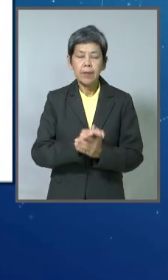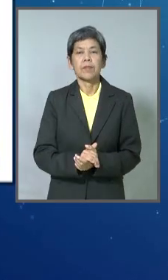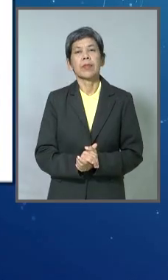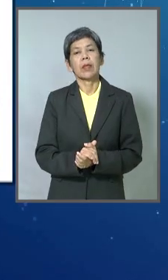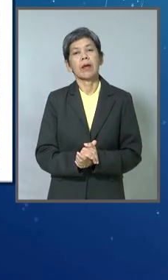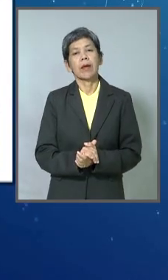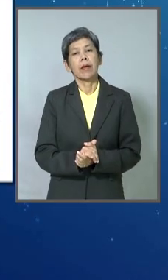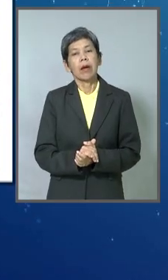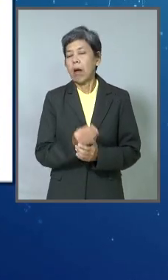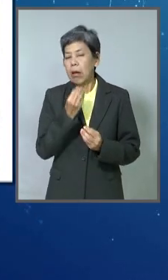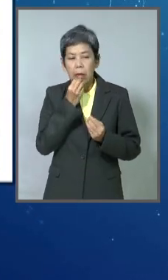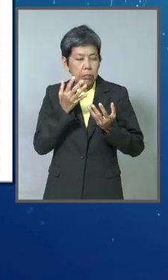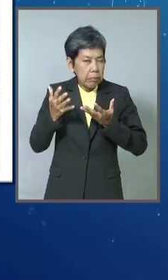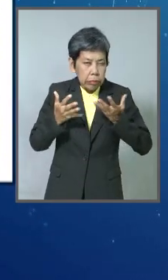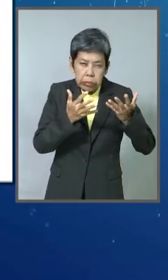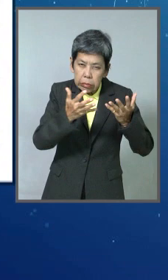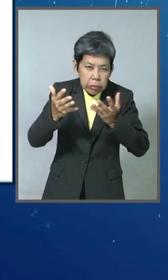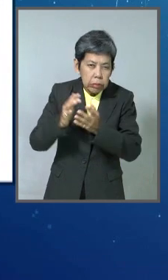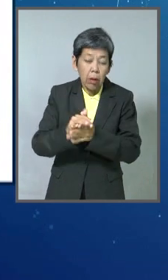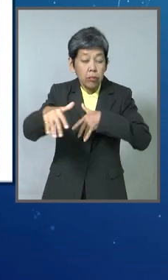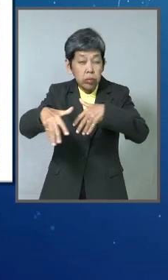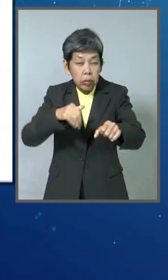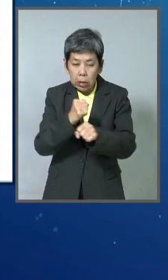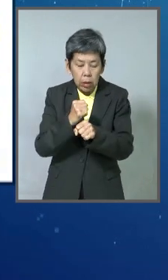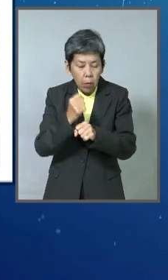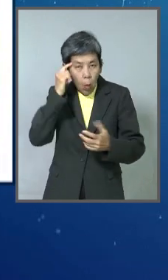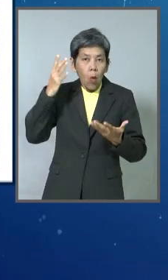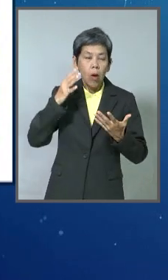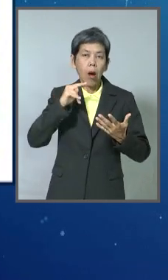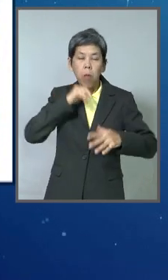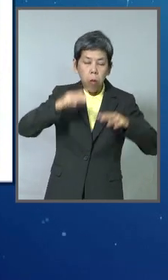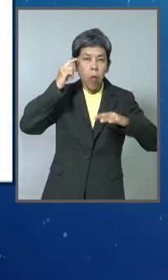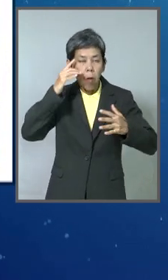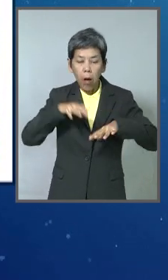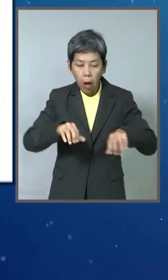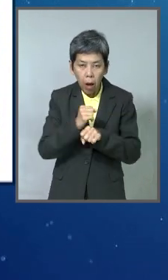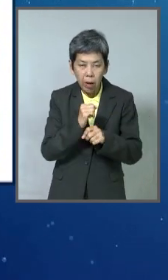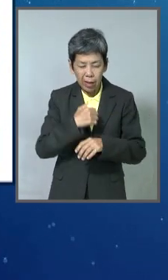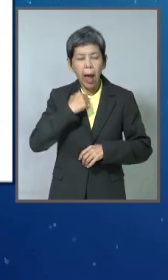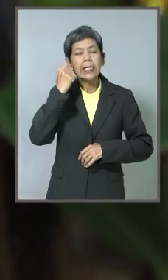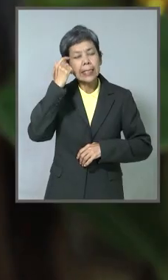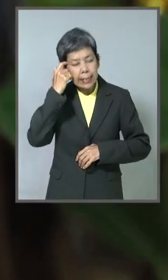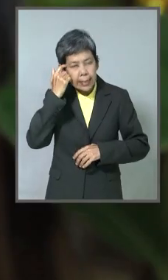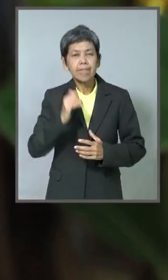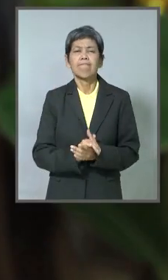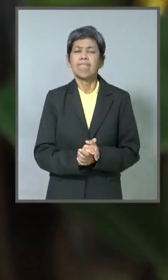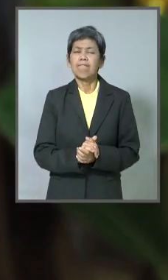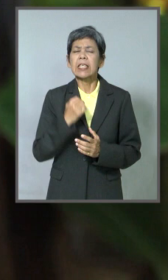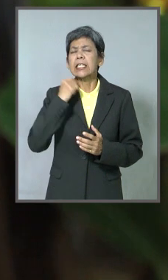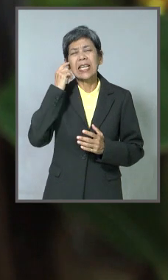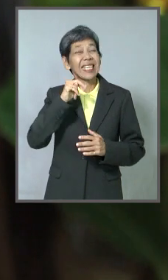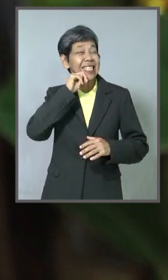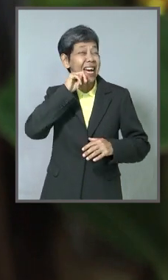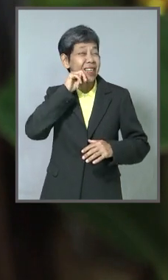ครับไม่มีอะไรกินเลยเนื่องจากชาวบ้านไม่ได้เตรียมตัวนะครับเพราะมั่นใจว่า